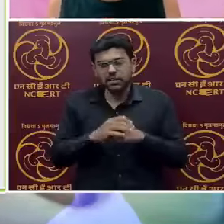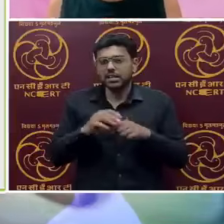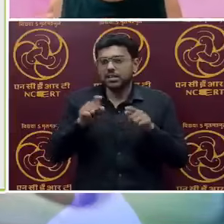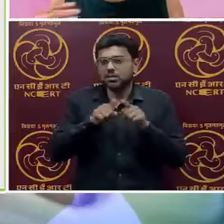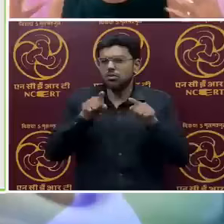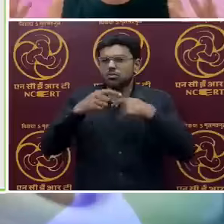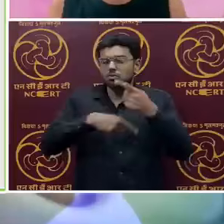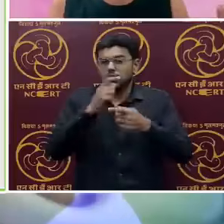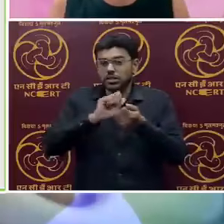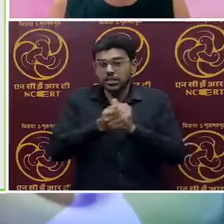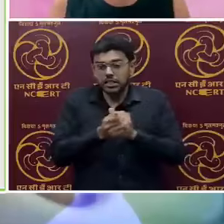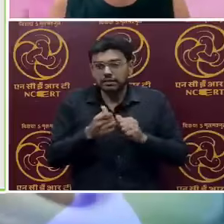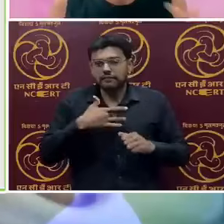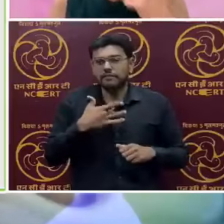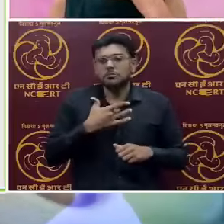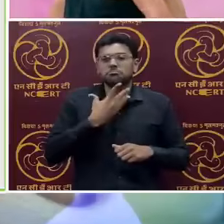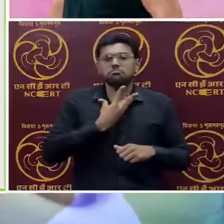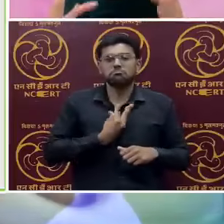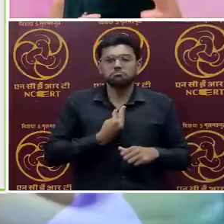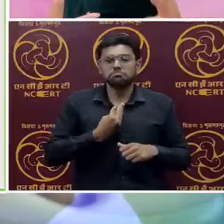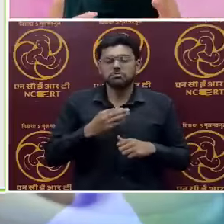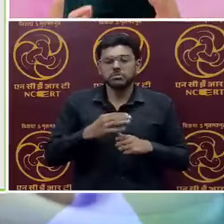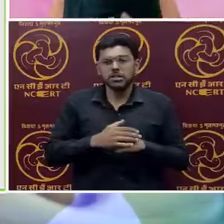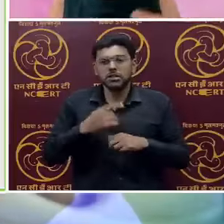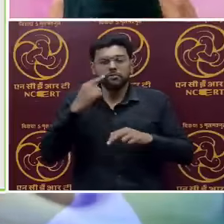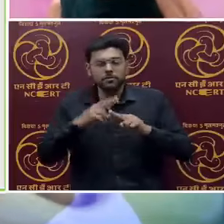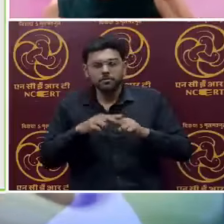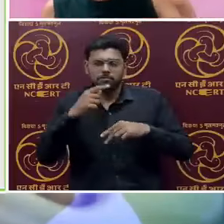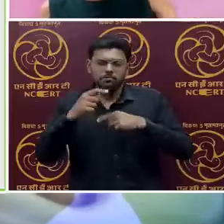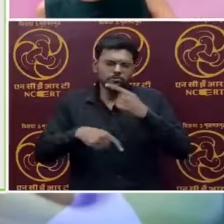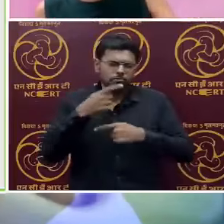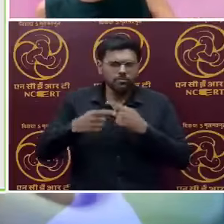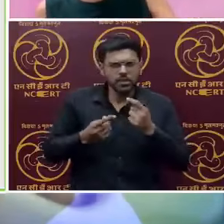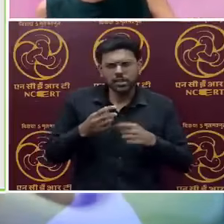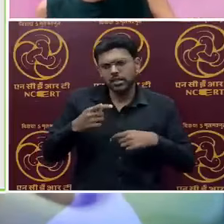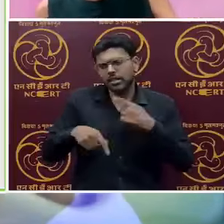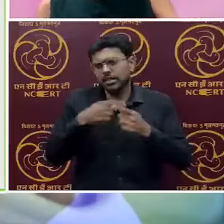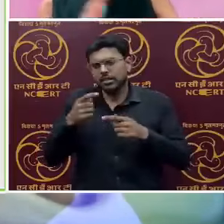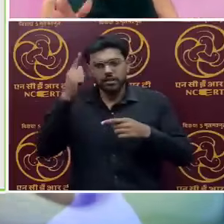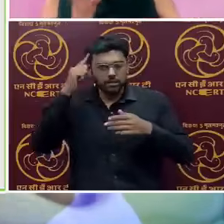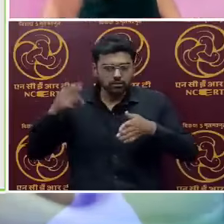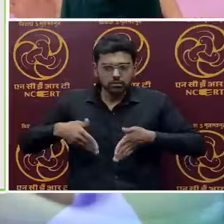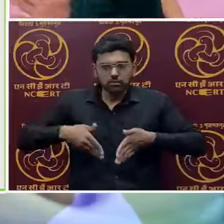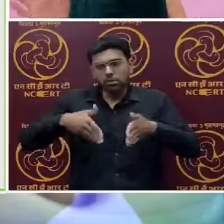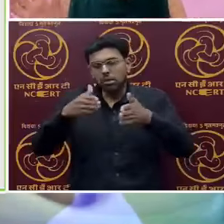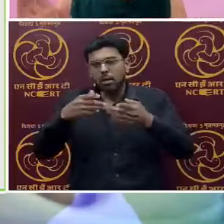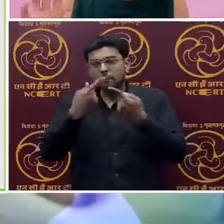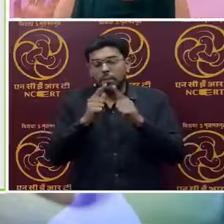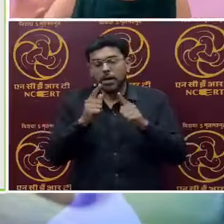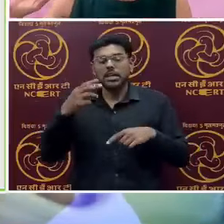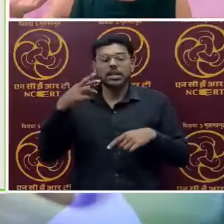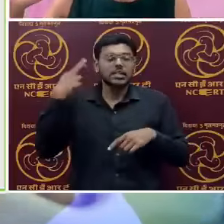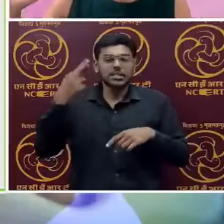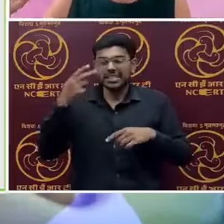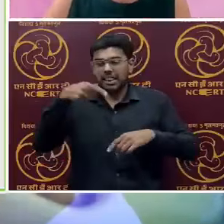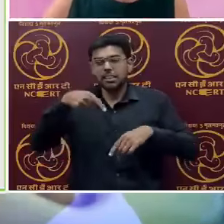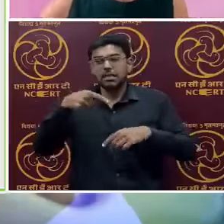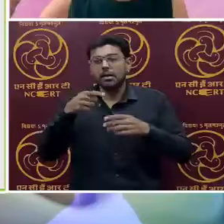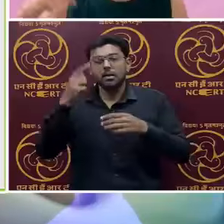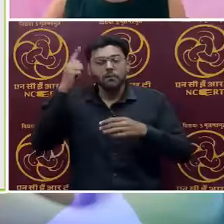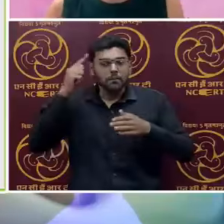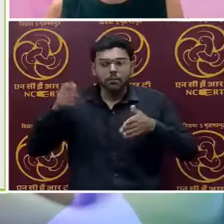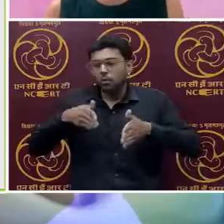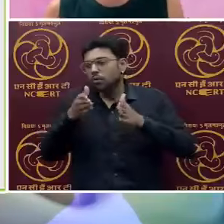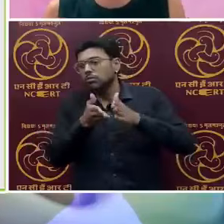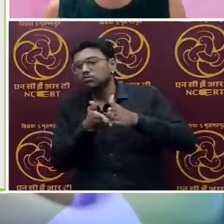चेंज होगा तो बहुत अपसेट हो जाते हैं. तो हम रोज जाते हैं इस वाले रास्ते से, कल कोई भी कारण से यदि हमको रास्ता चेंज करके